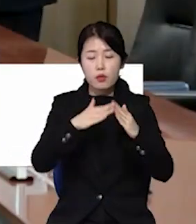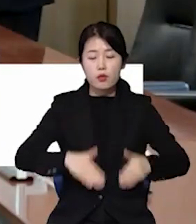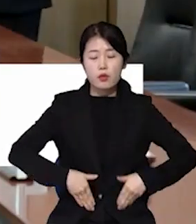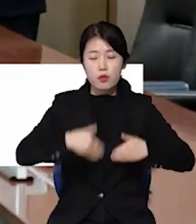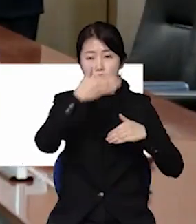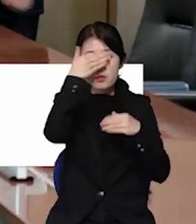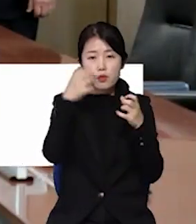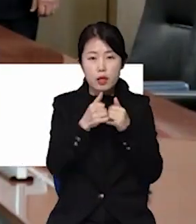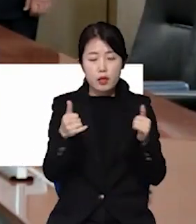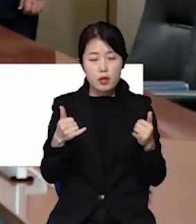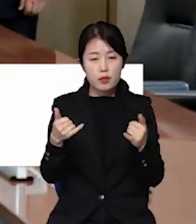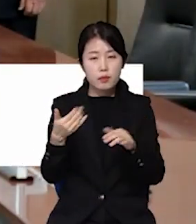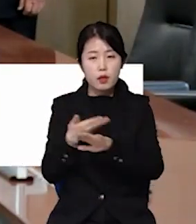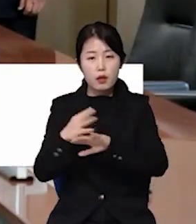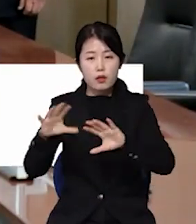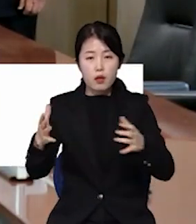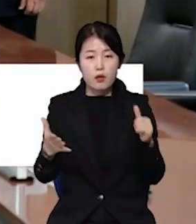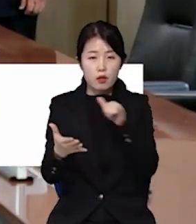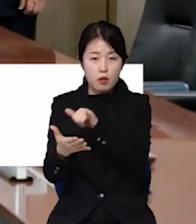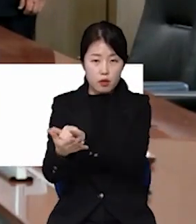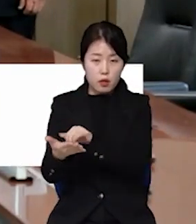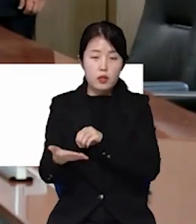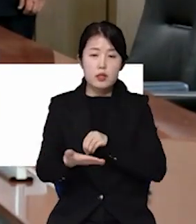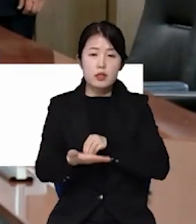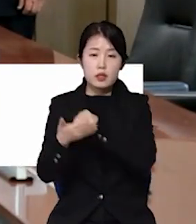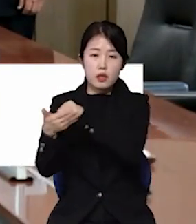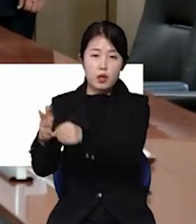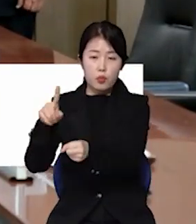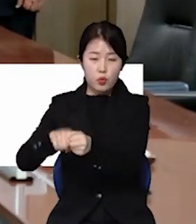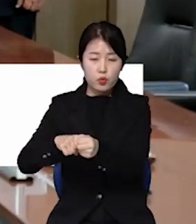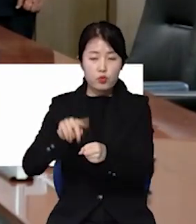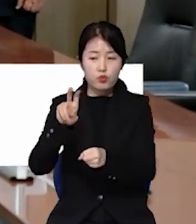해외 취업 지원을 위해 전라남도와 함께 해마다